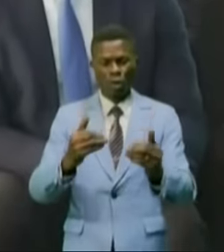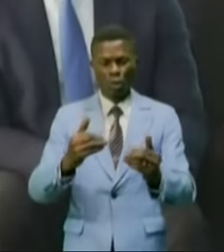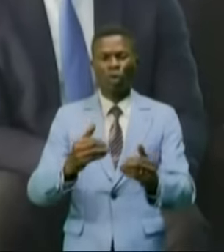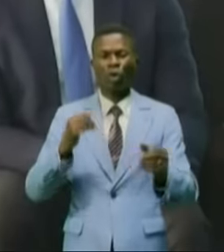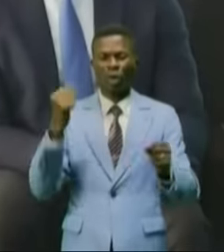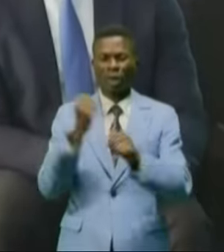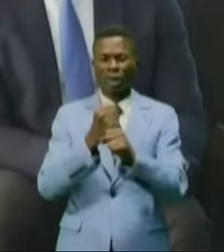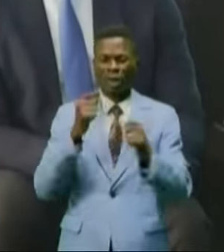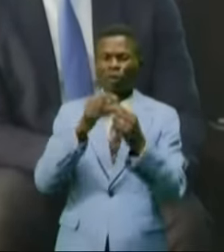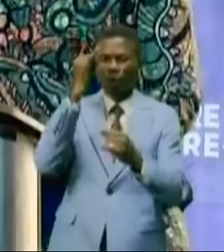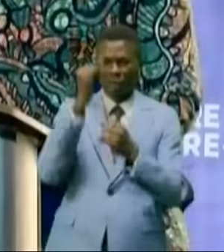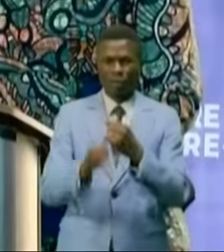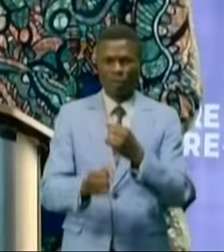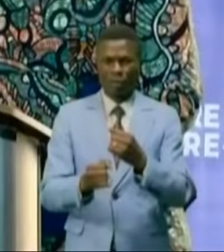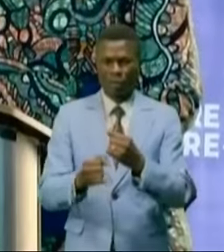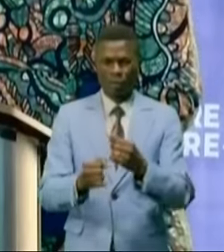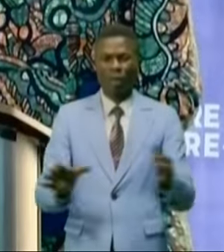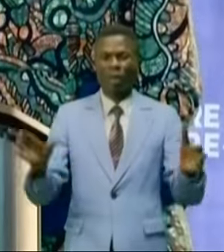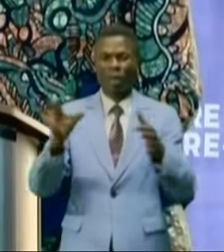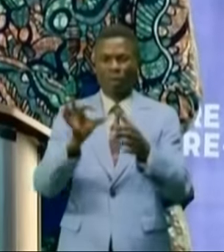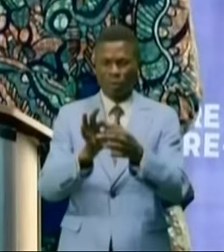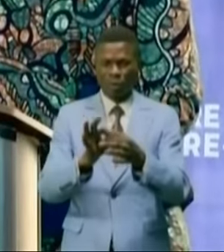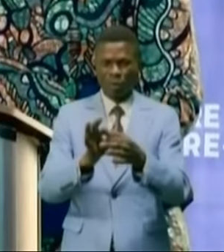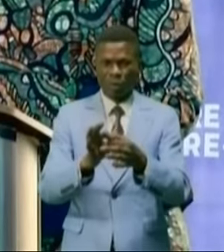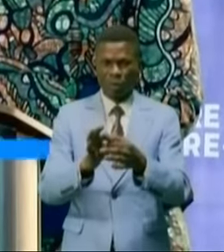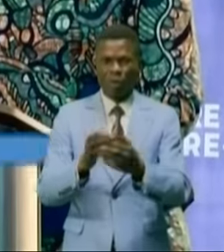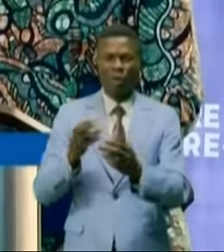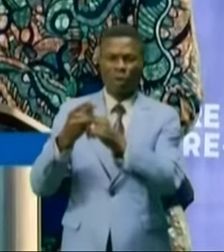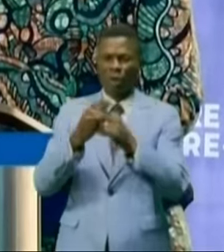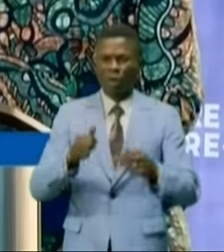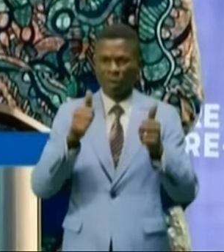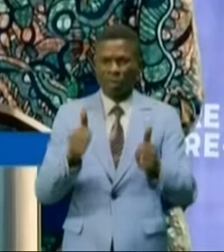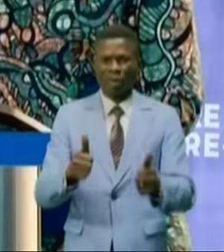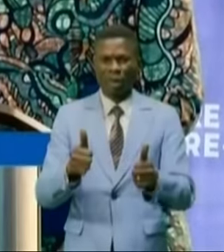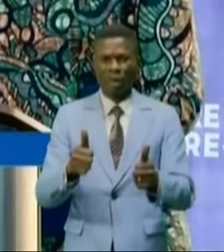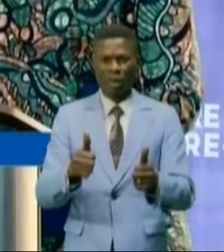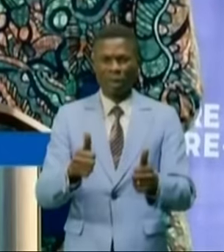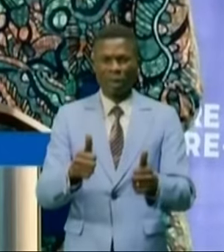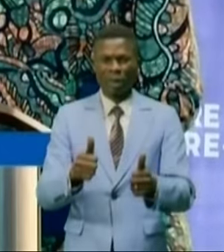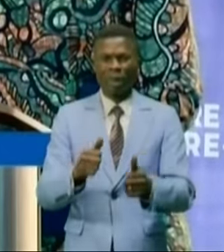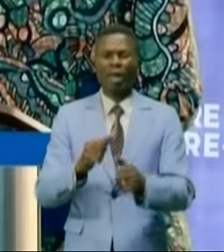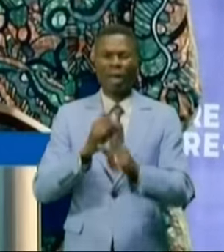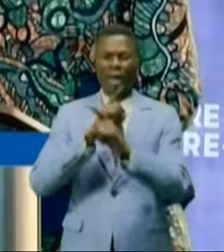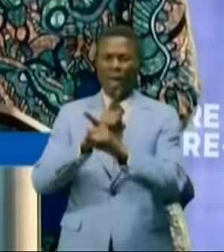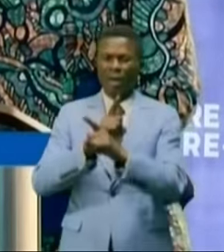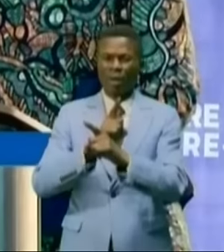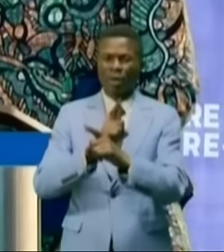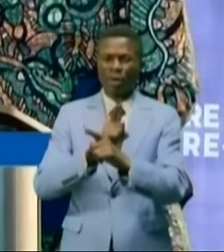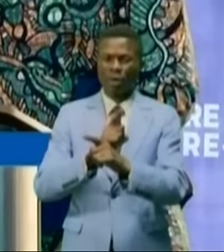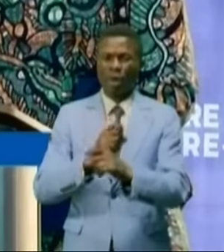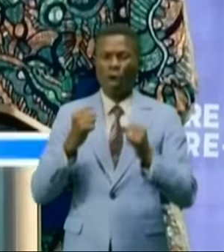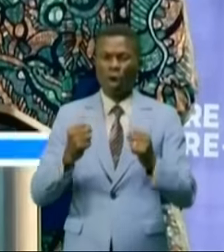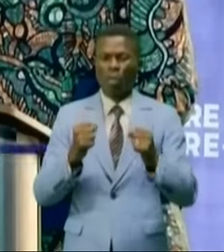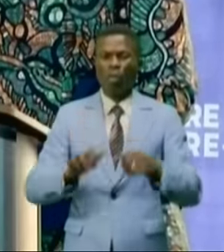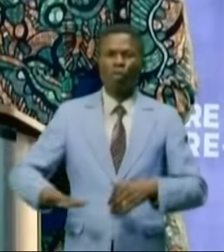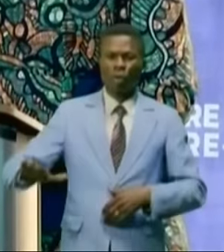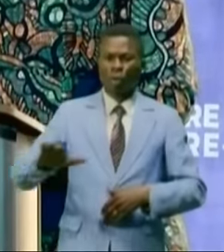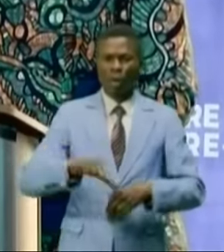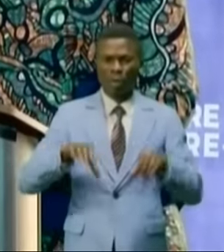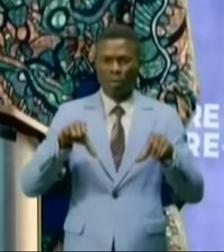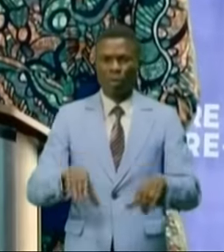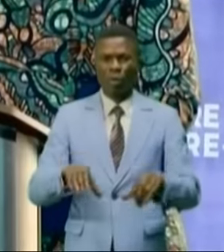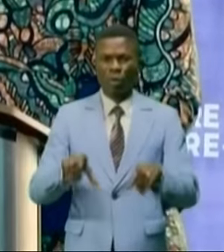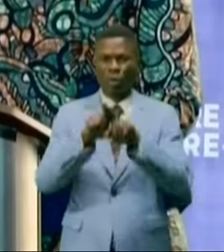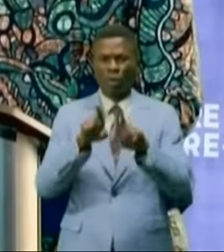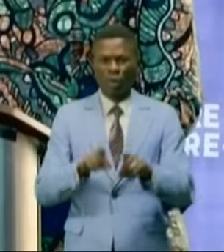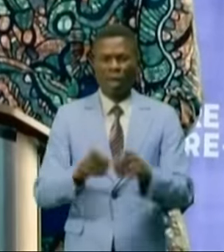Congo plus uni, mieux sécurisé, avant-gardiste, à la souveraineté affirmée et